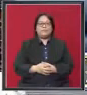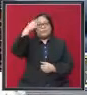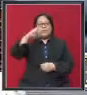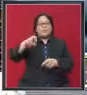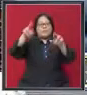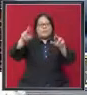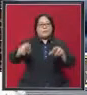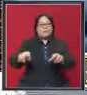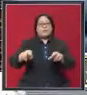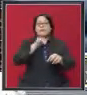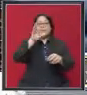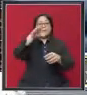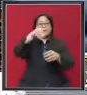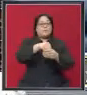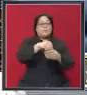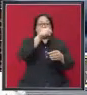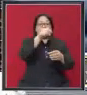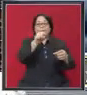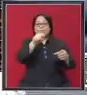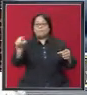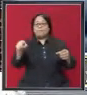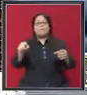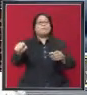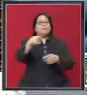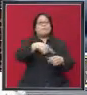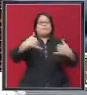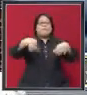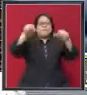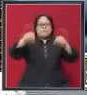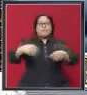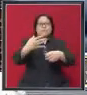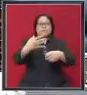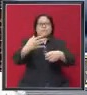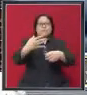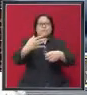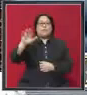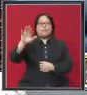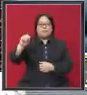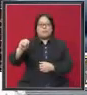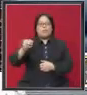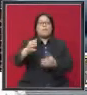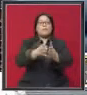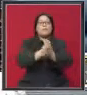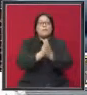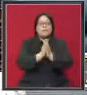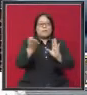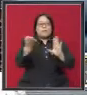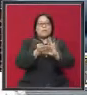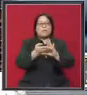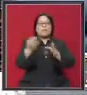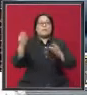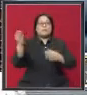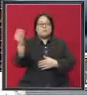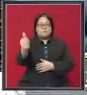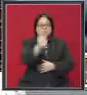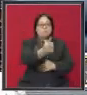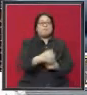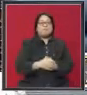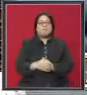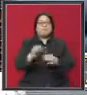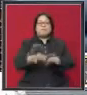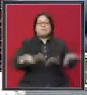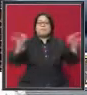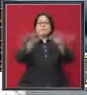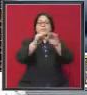Bagi rakyat yang tidak tergolong dalam segmen-segmen di atas, mereka masih boleh mendapatkan moratorium dengan memohon kepada pihak bank masing-masing.